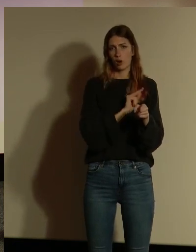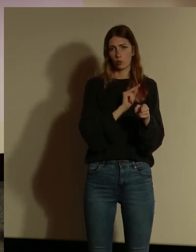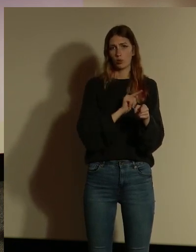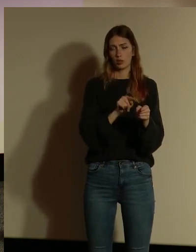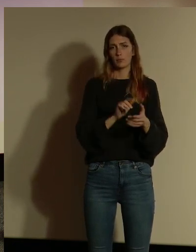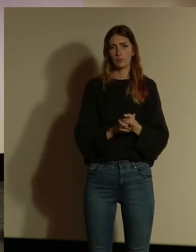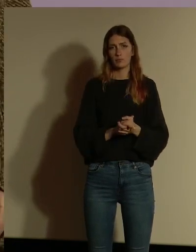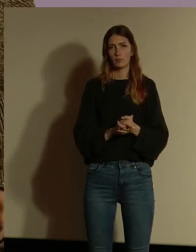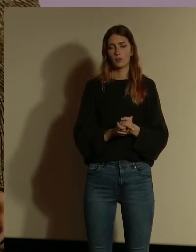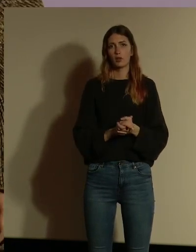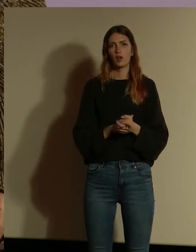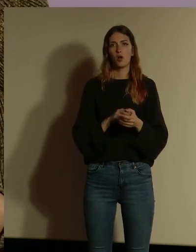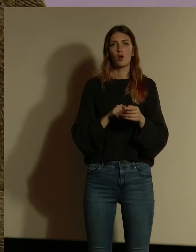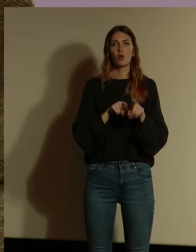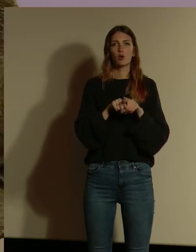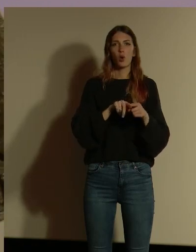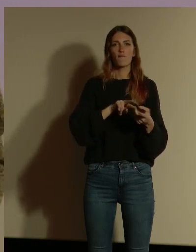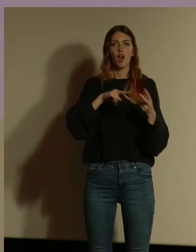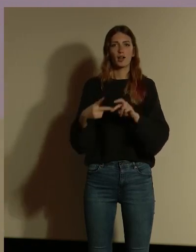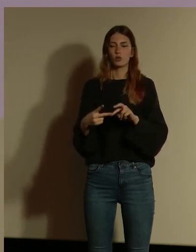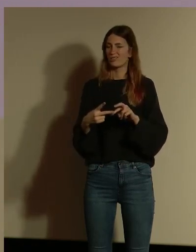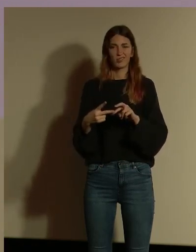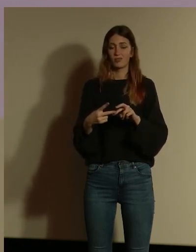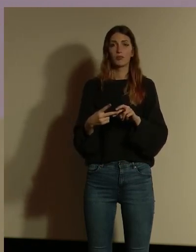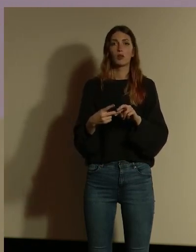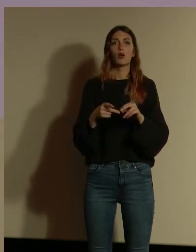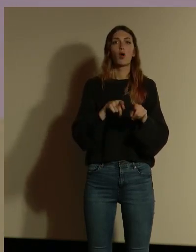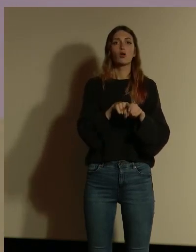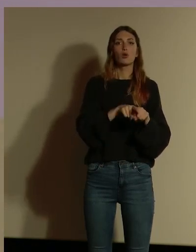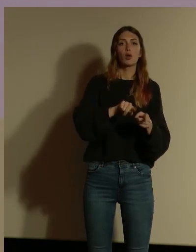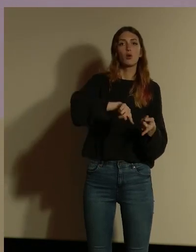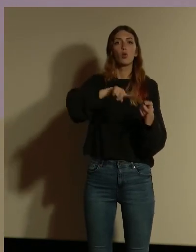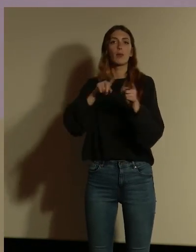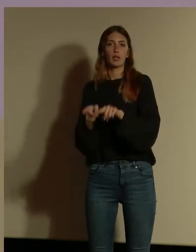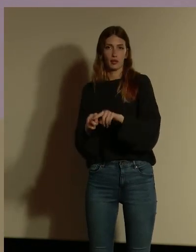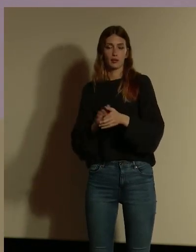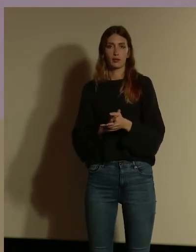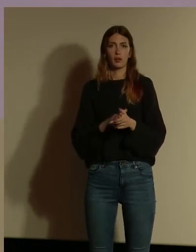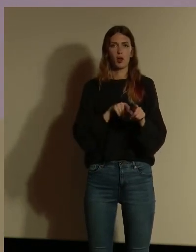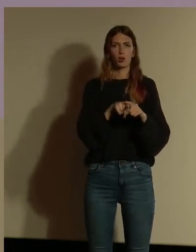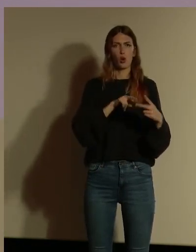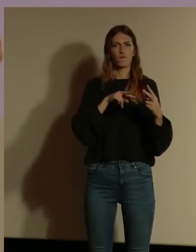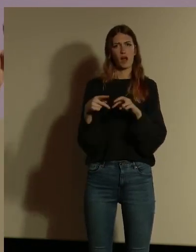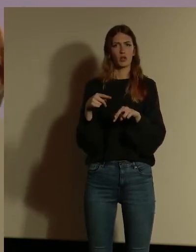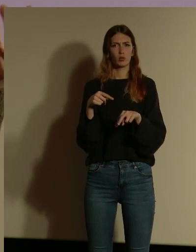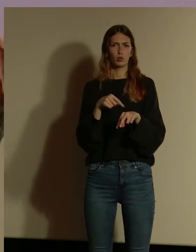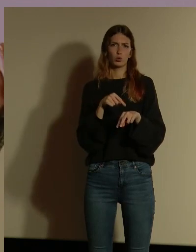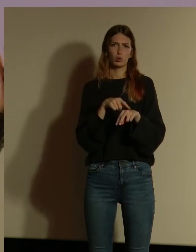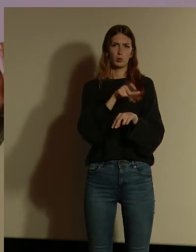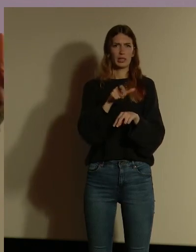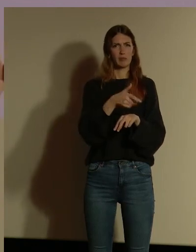Ärme ütle soovahetus. Ütleme sooline üleminek. Soovahetus jätab inimestele pähe